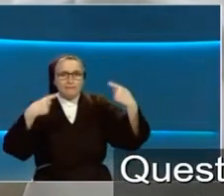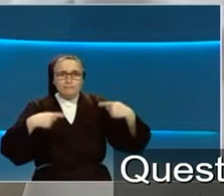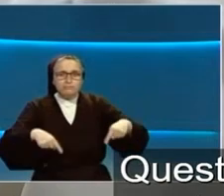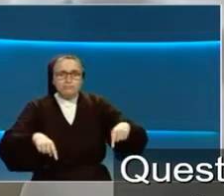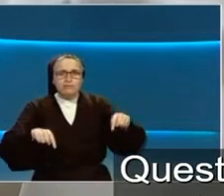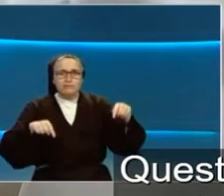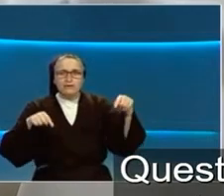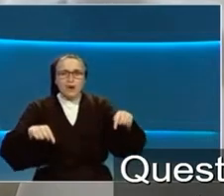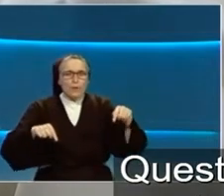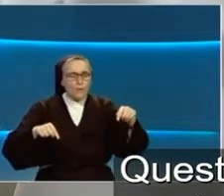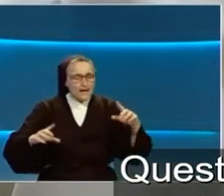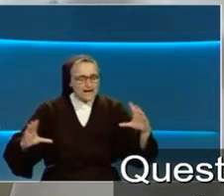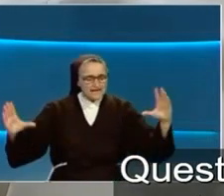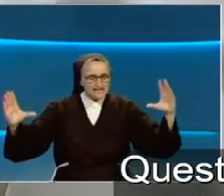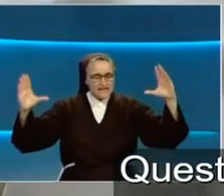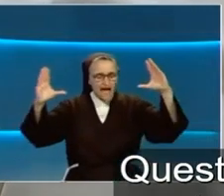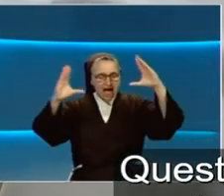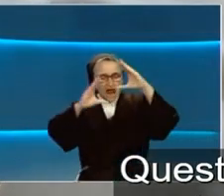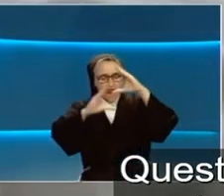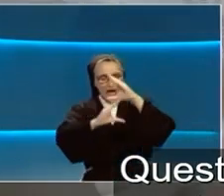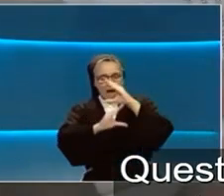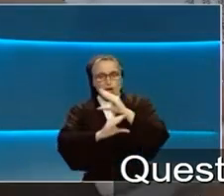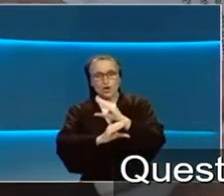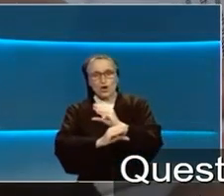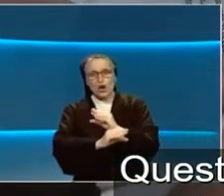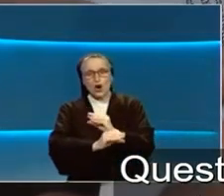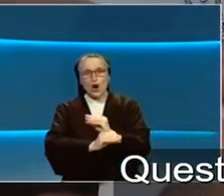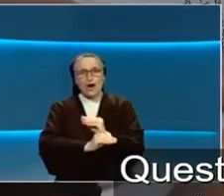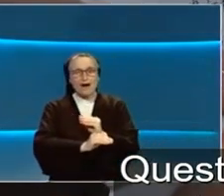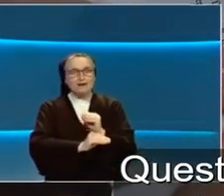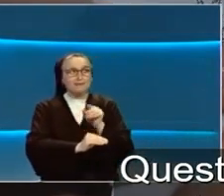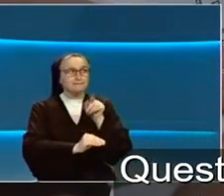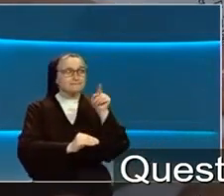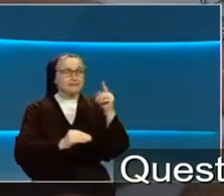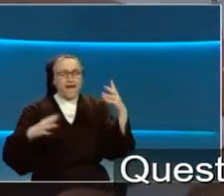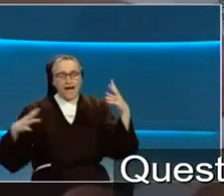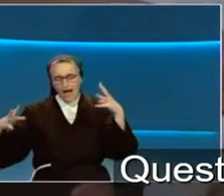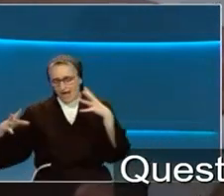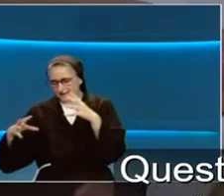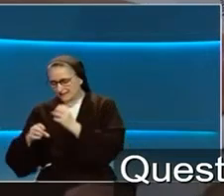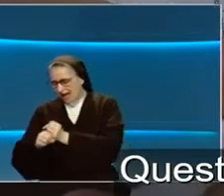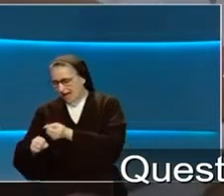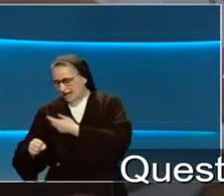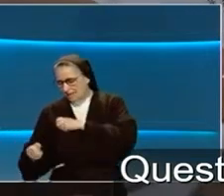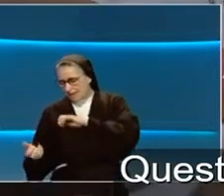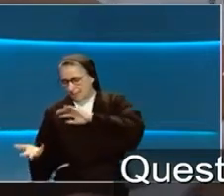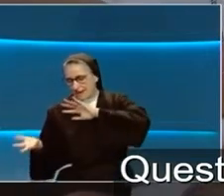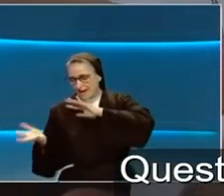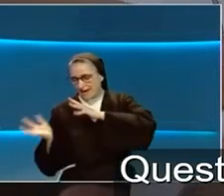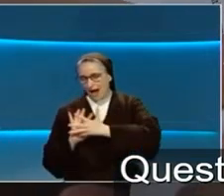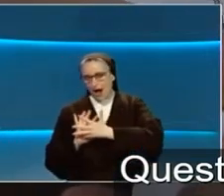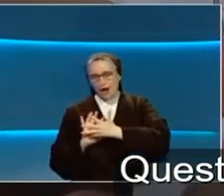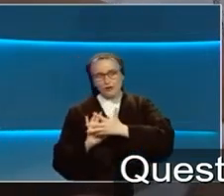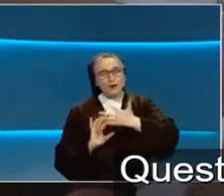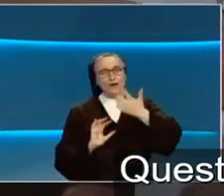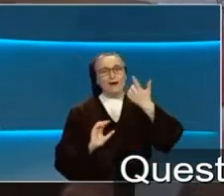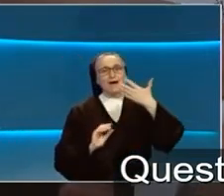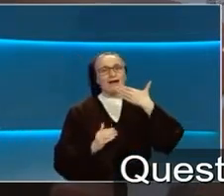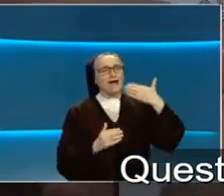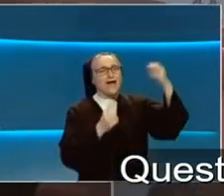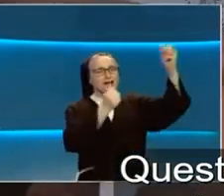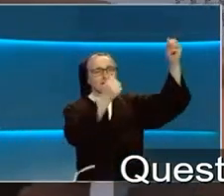Ec igitur nox est, Queve peccatorum